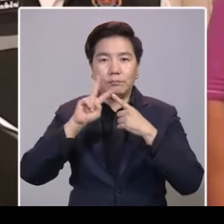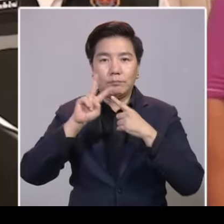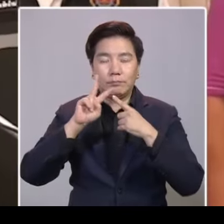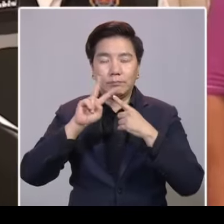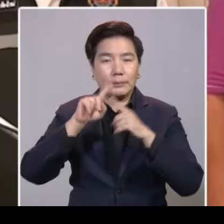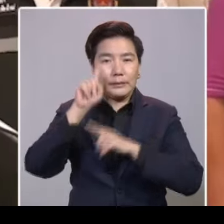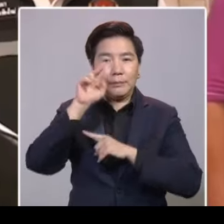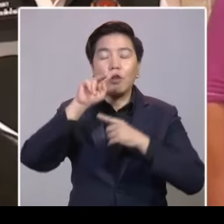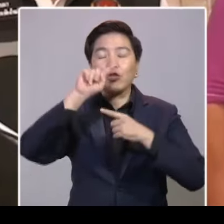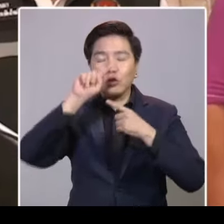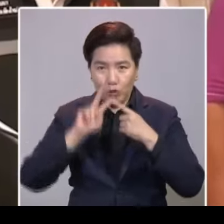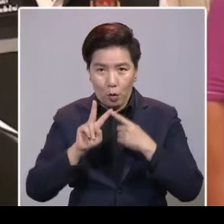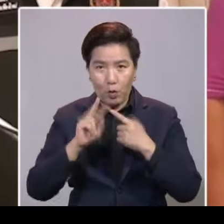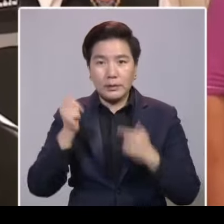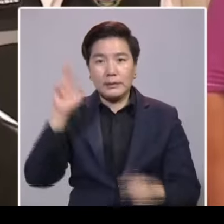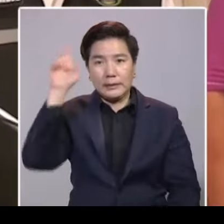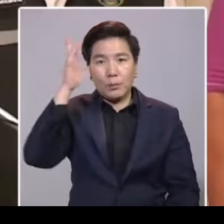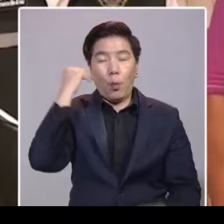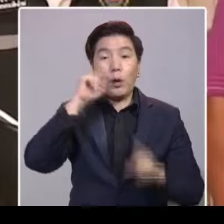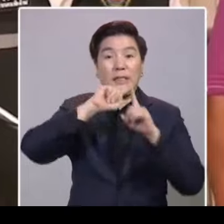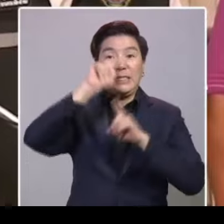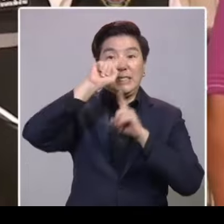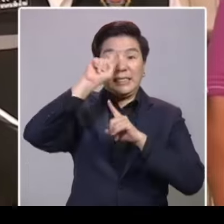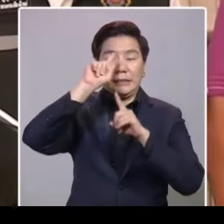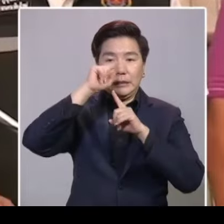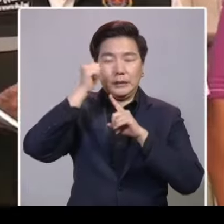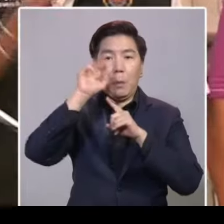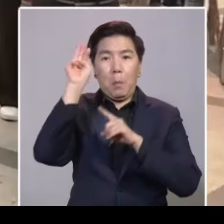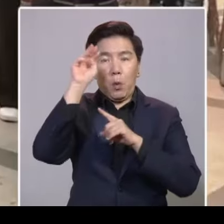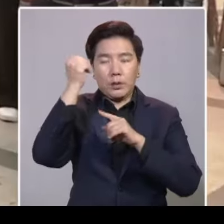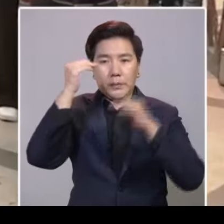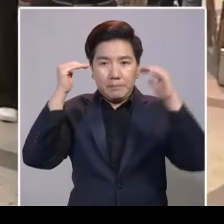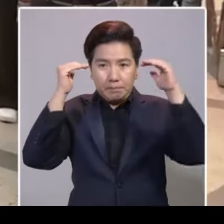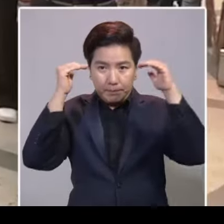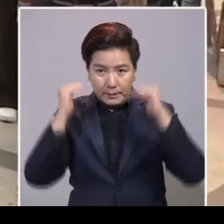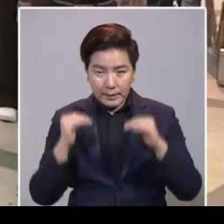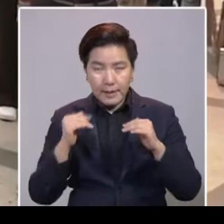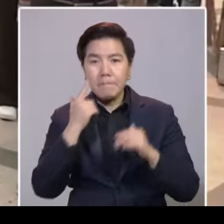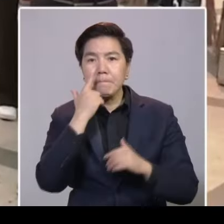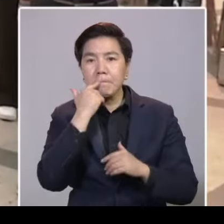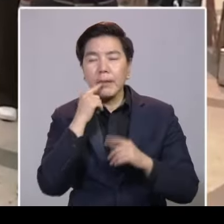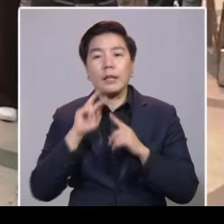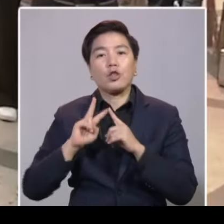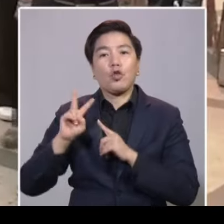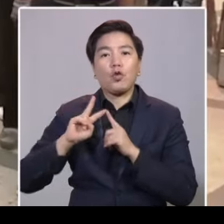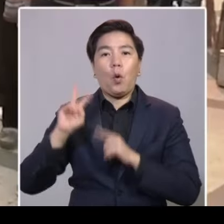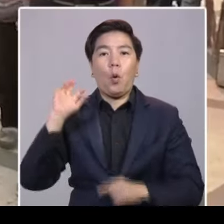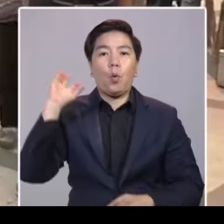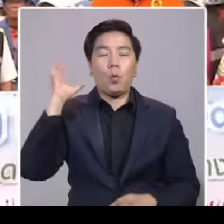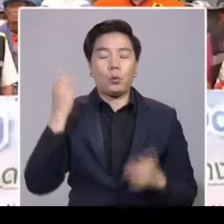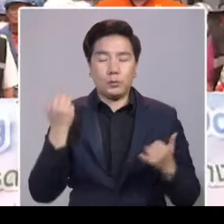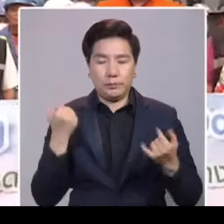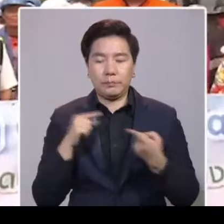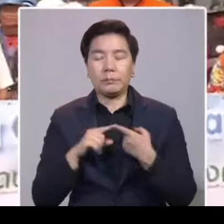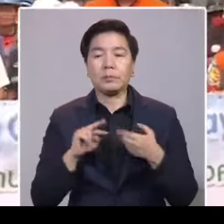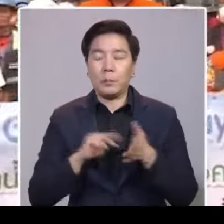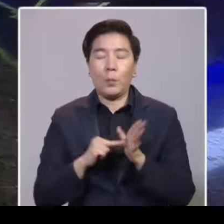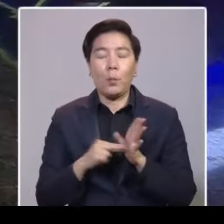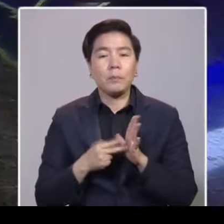ของโลกเมื่อตอนเที่ยงดูยัเป็ปอัดับ 1 อยู่เลยเป็สีมวง แตตอนนี้เป็นสีแดงอัดับ 2 ของโลกครับแต่ก็ยงถือว่าค่อนข้างวิก